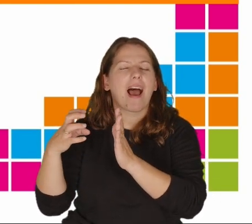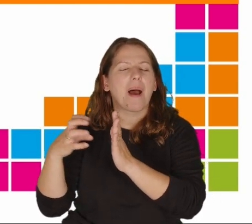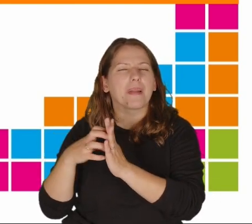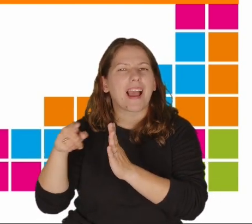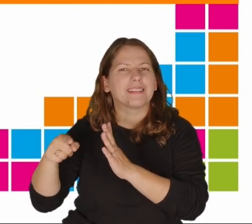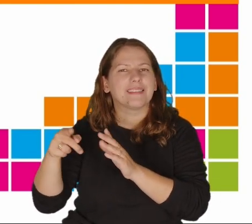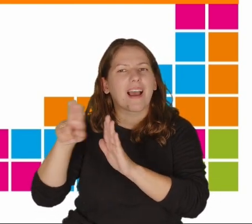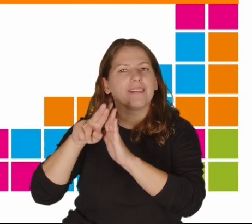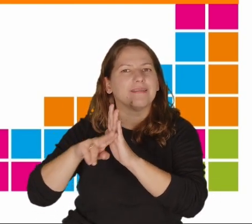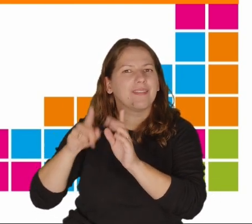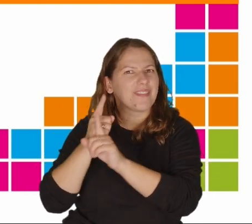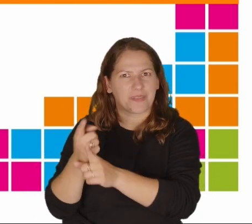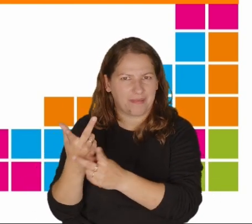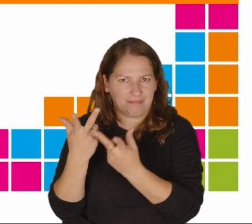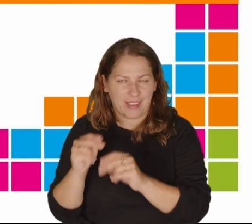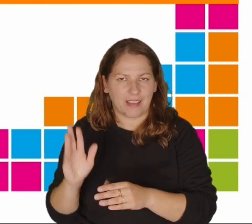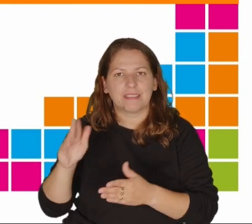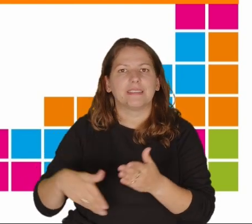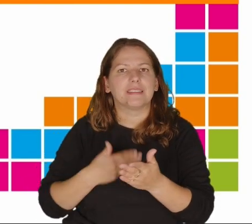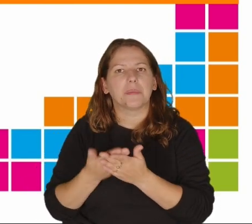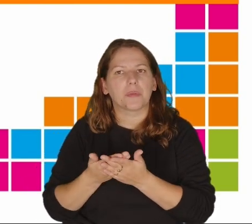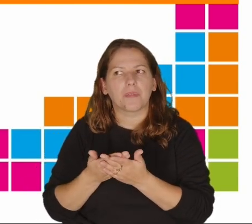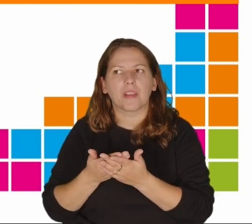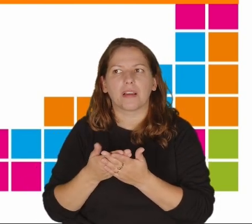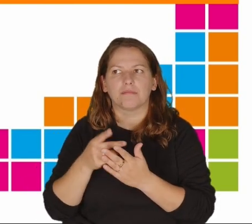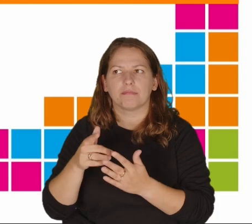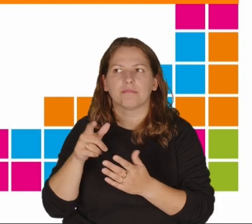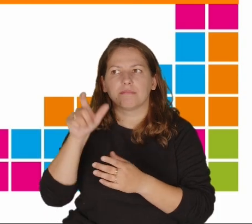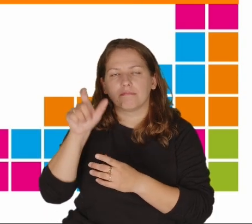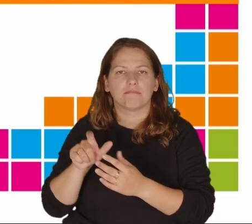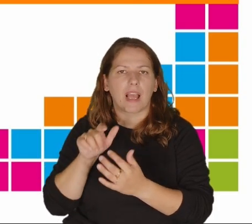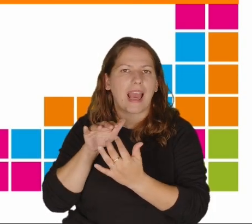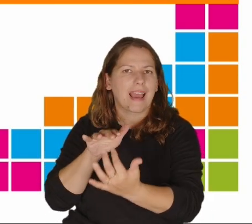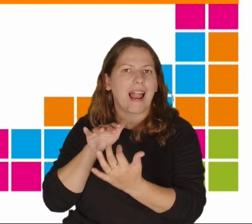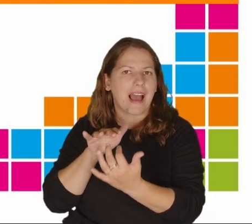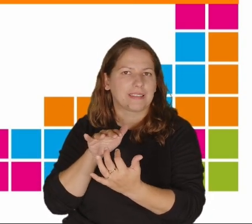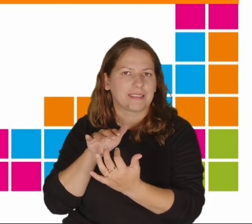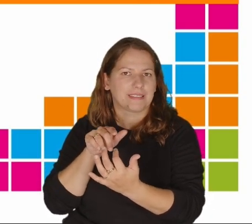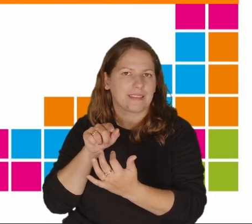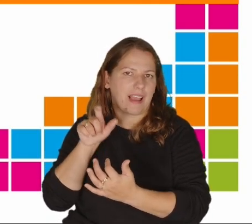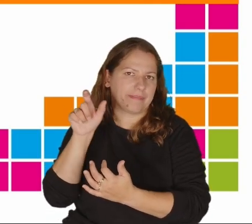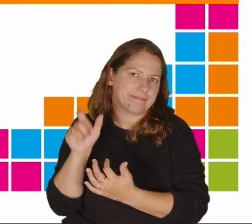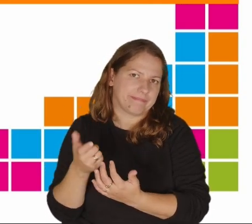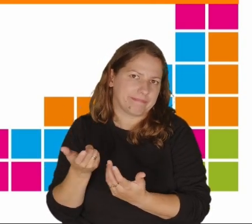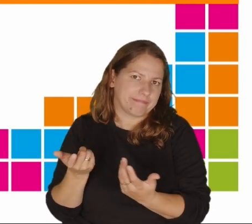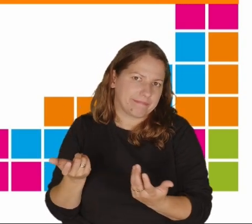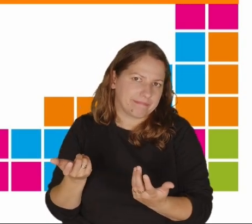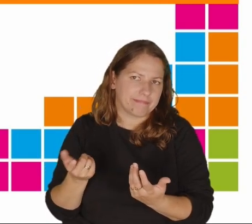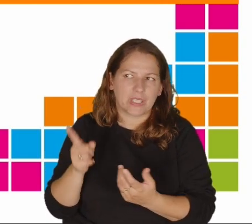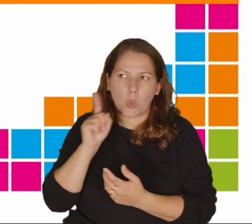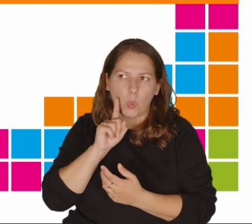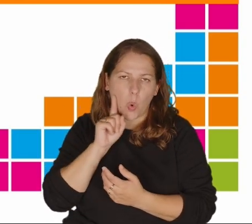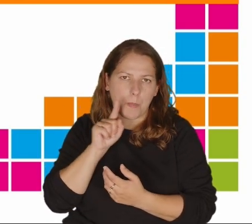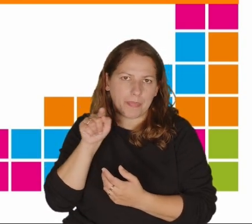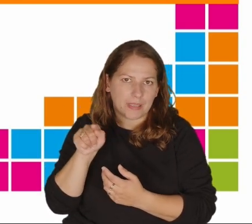No i zaproponowana mi w związku z tym została relacja z takim